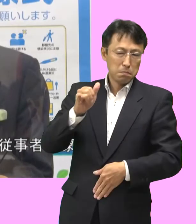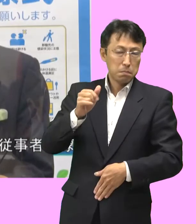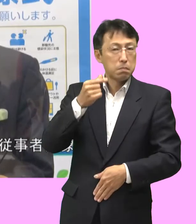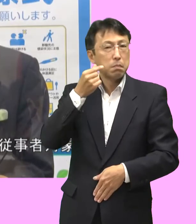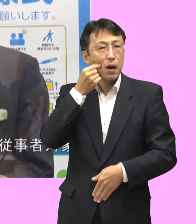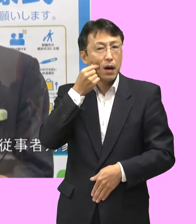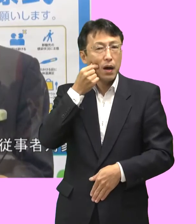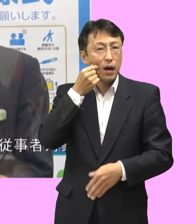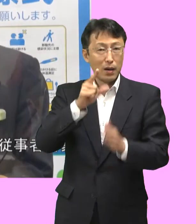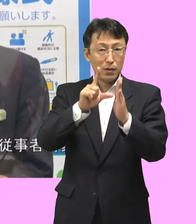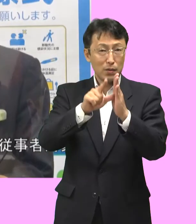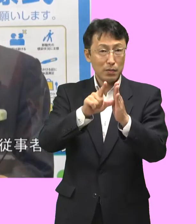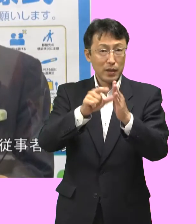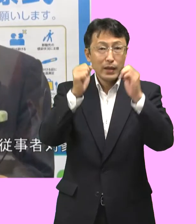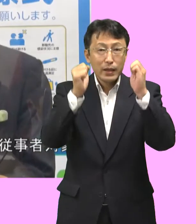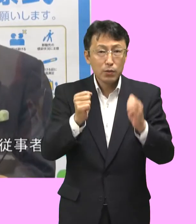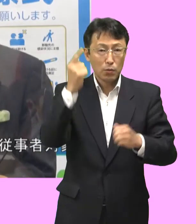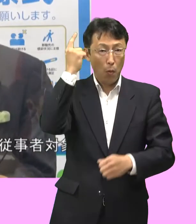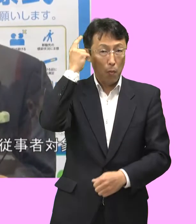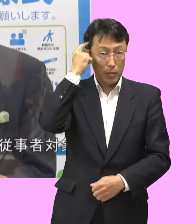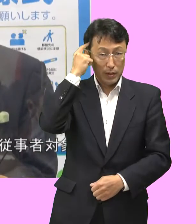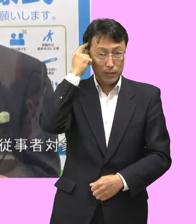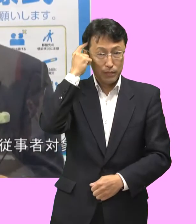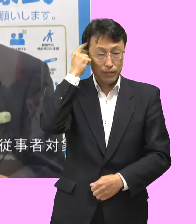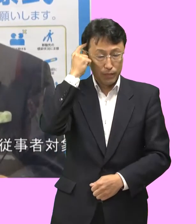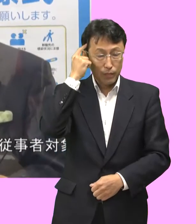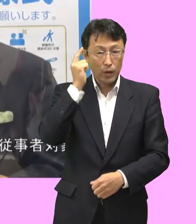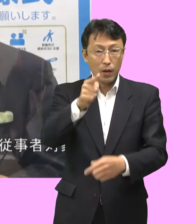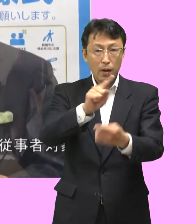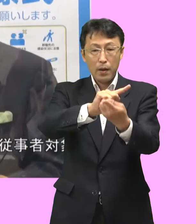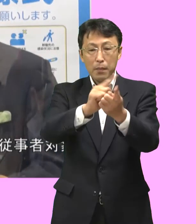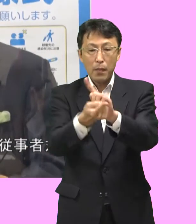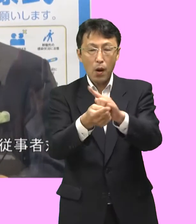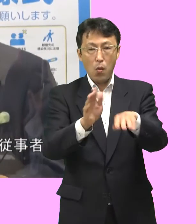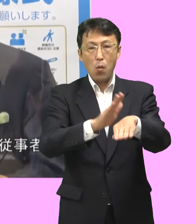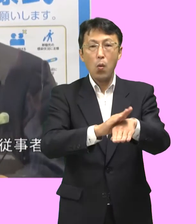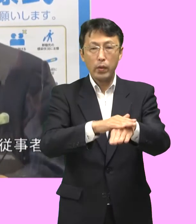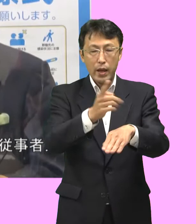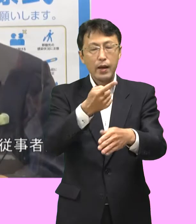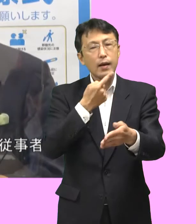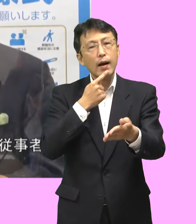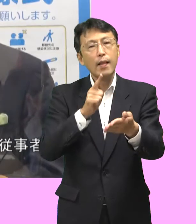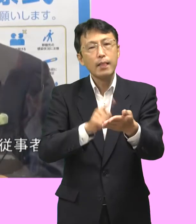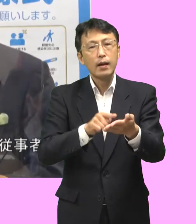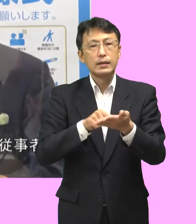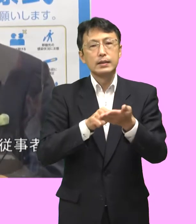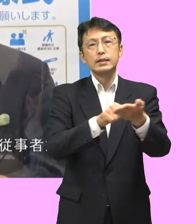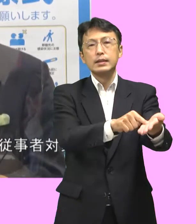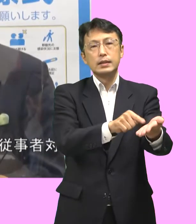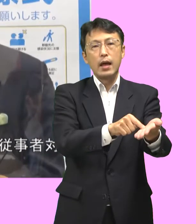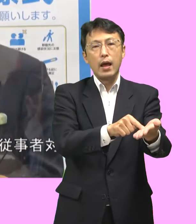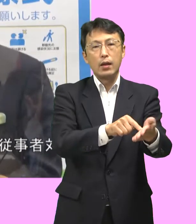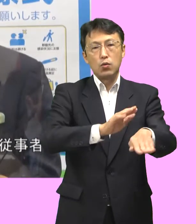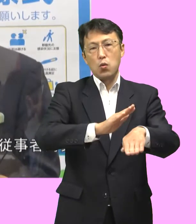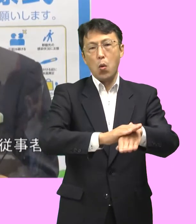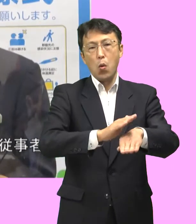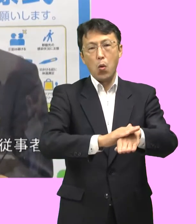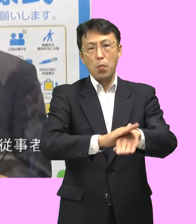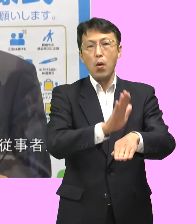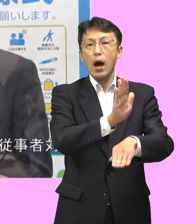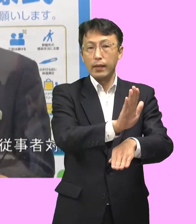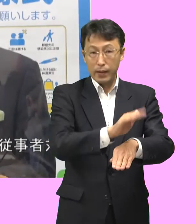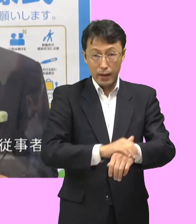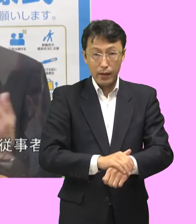電話しづらいんだという方もいらっしゃると思います。で、そのために、簡単申請による、申し込みもしていただけるようにしておりま